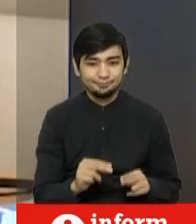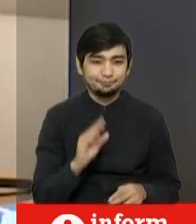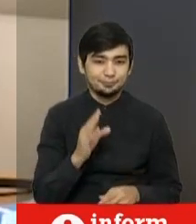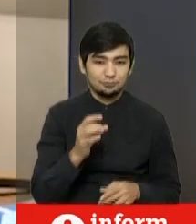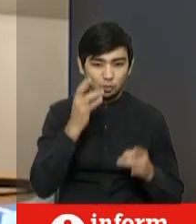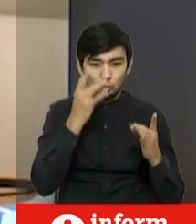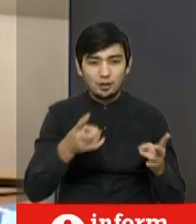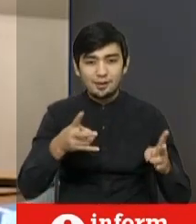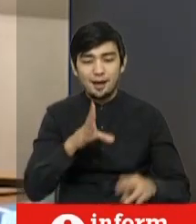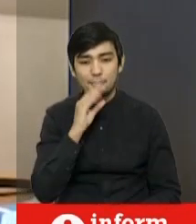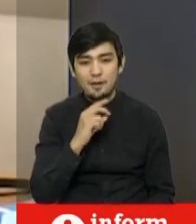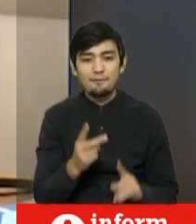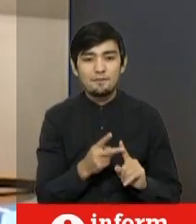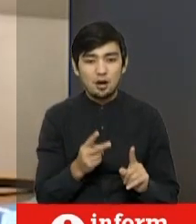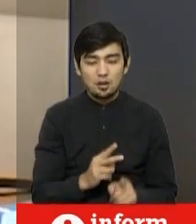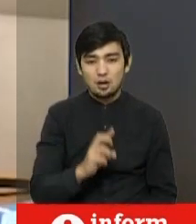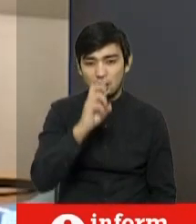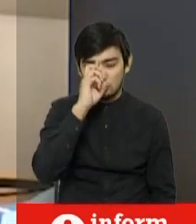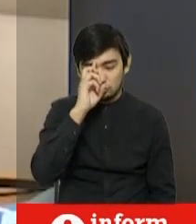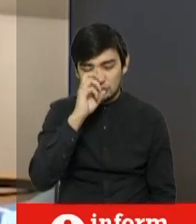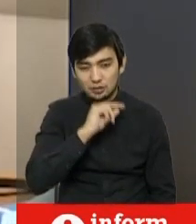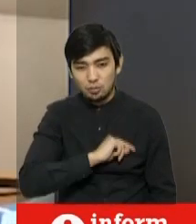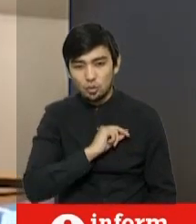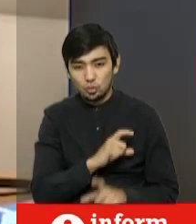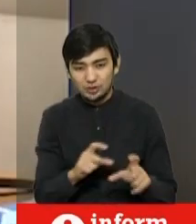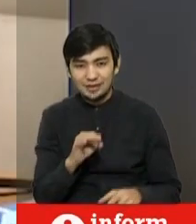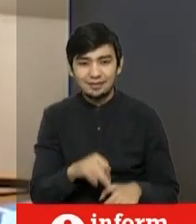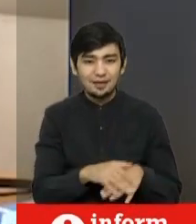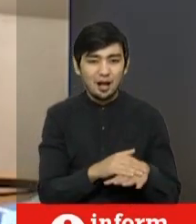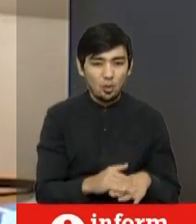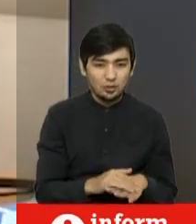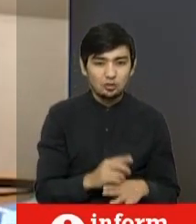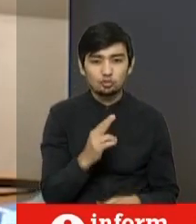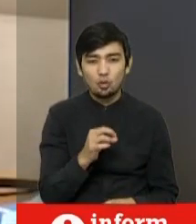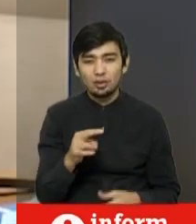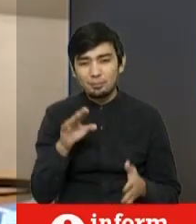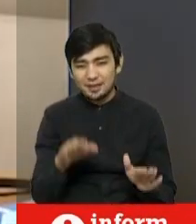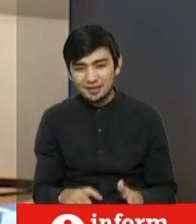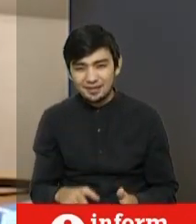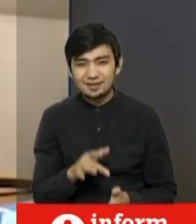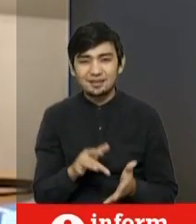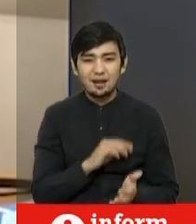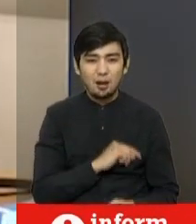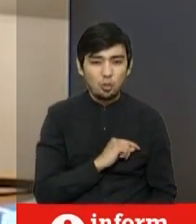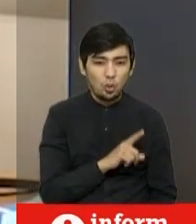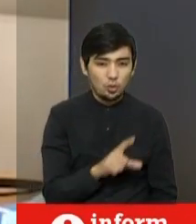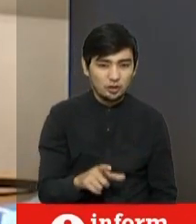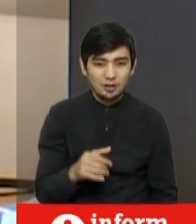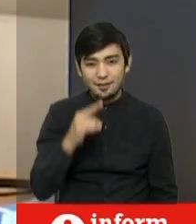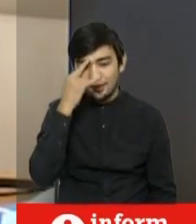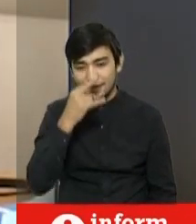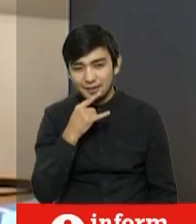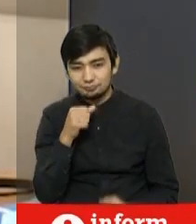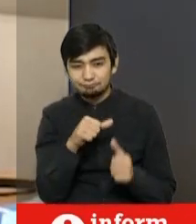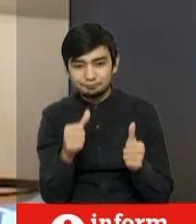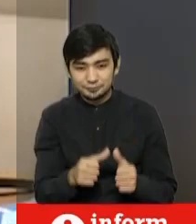еді. Екіншіден, мемлекеттік қызметкерлер мен халыққа қызмет көрсететін орталық қызметкерлерінің киімдеріне қазақи